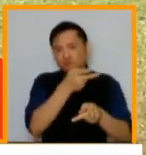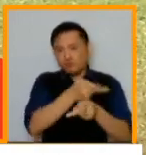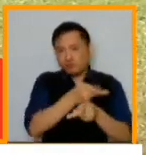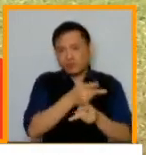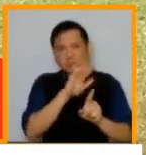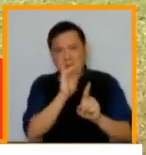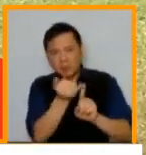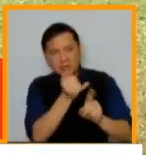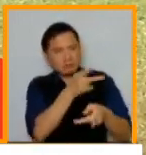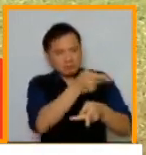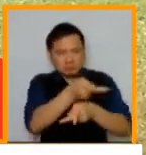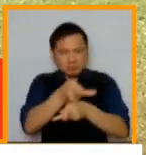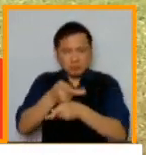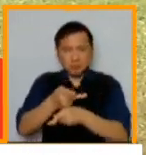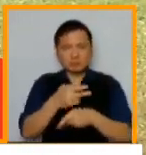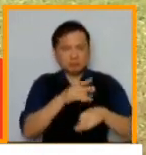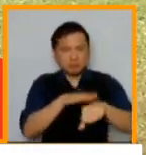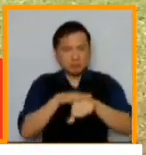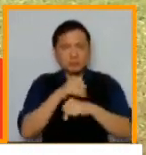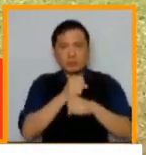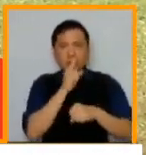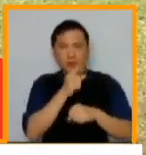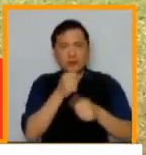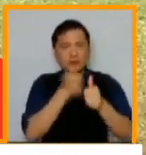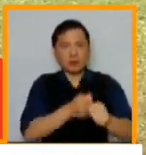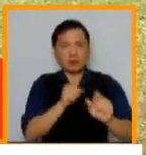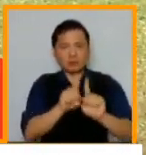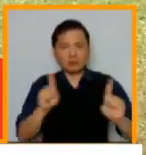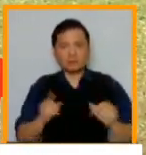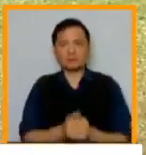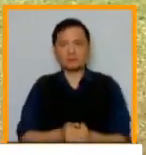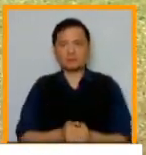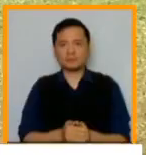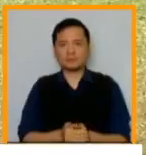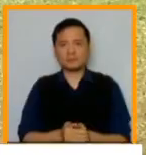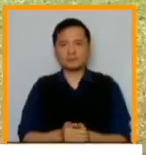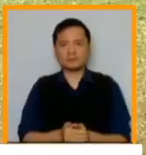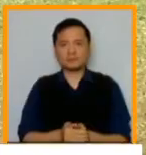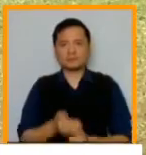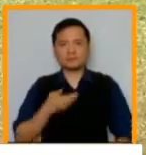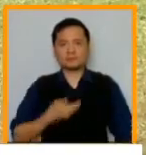distancing. Live mula rito sa Maynila, ako si Nico Wahe. Buong puso para sa Pilipino.